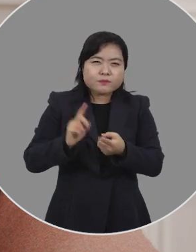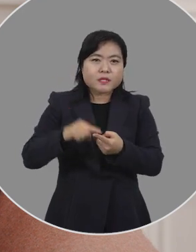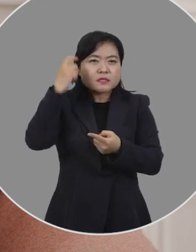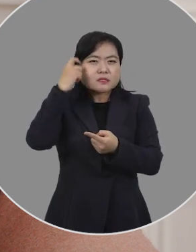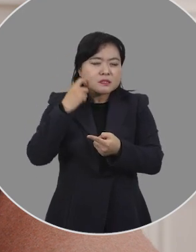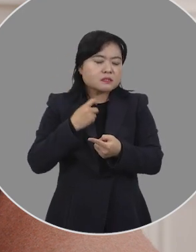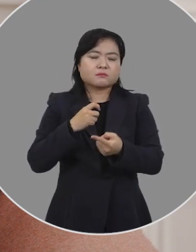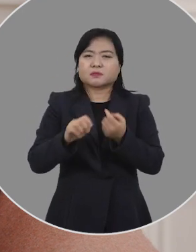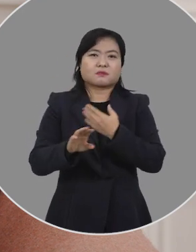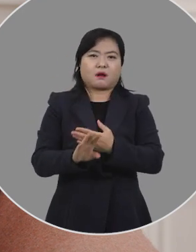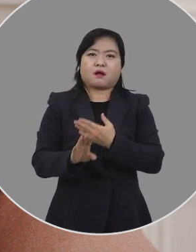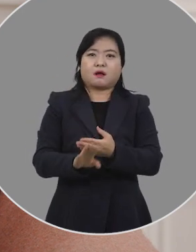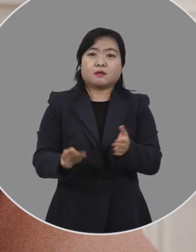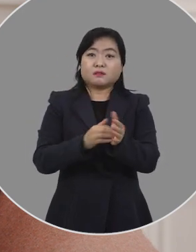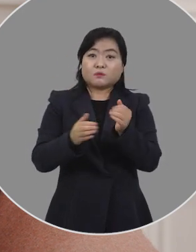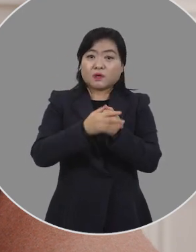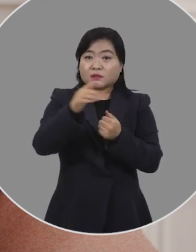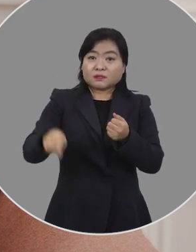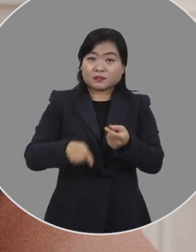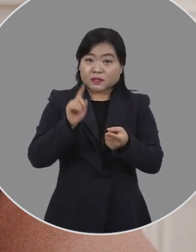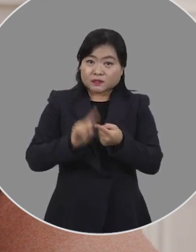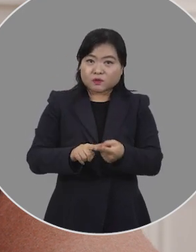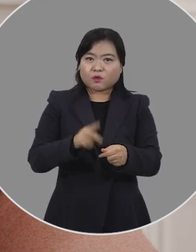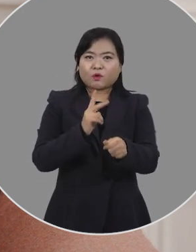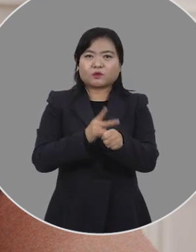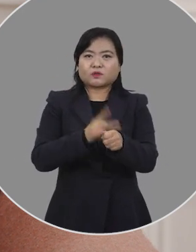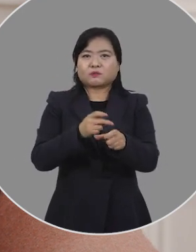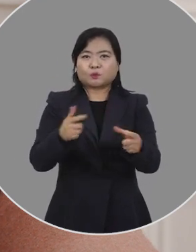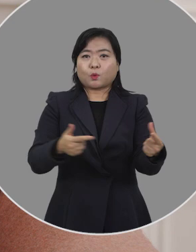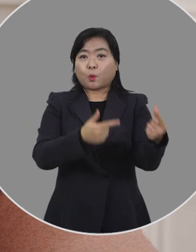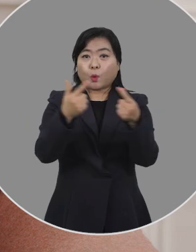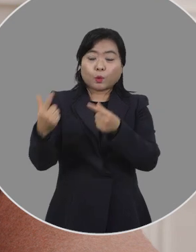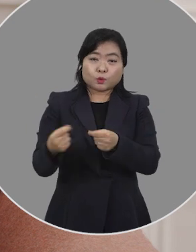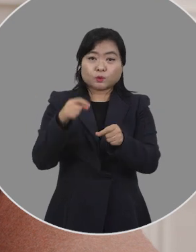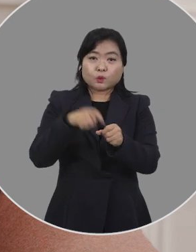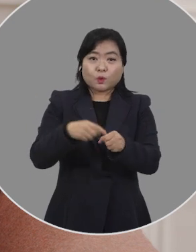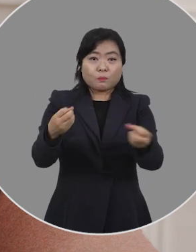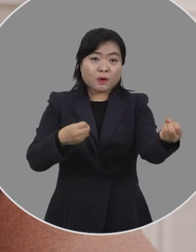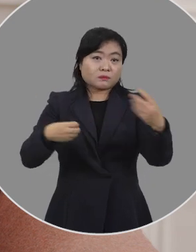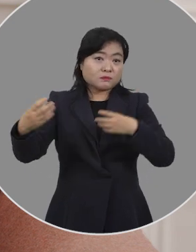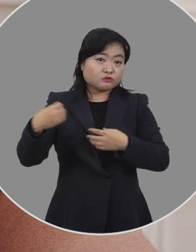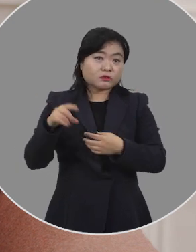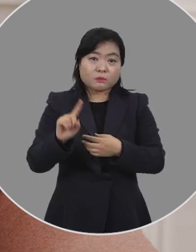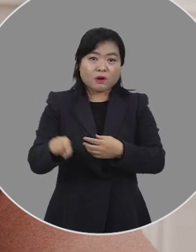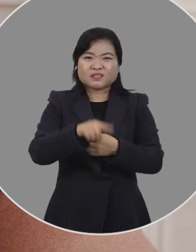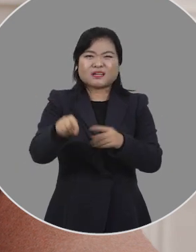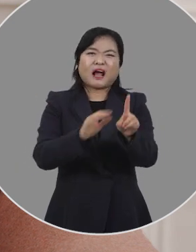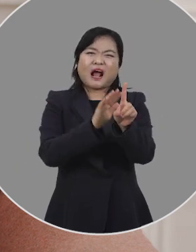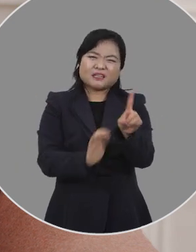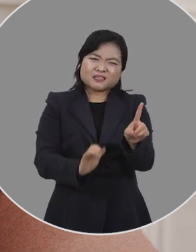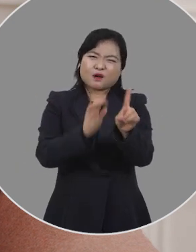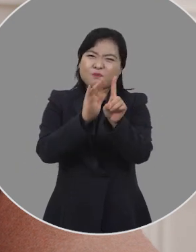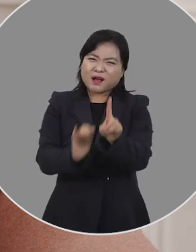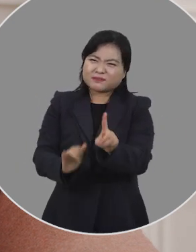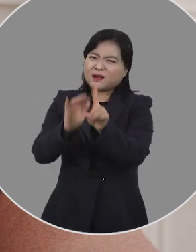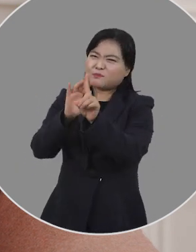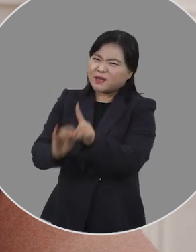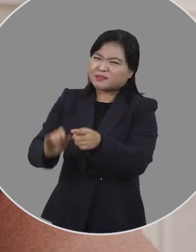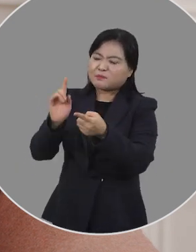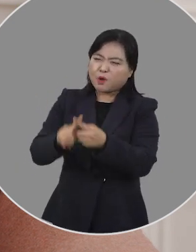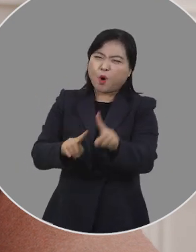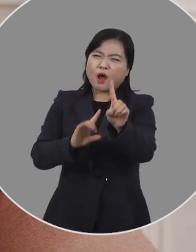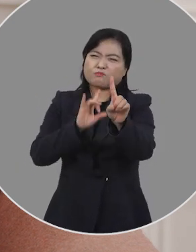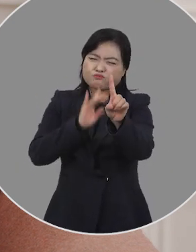비교할 수가 없거든요. 그러니까 그런 점에서 지금 선생님들께서 공통적으로 말씀해 주시는 것들이 바로 그 한 사람 한 사람의